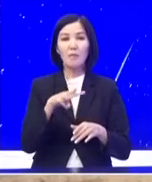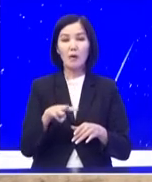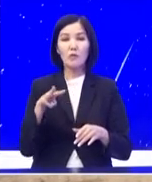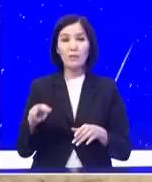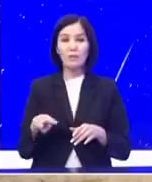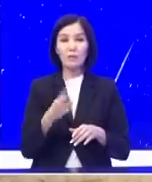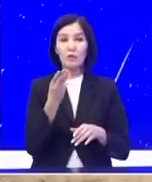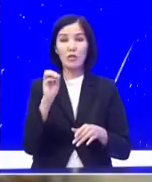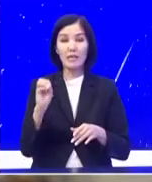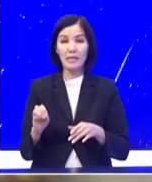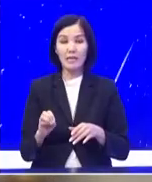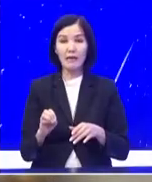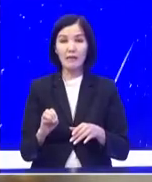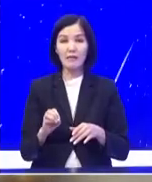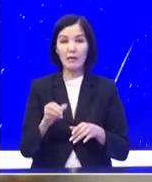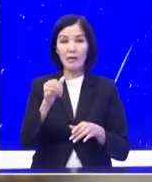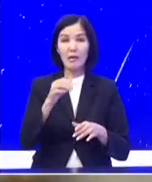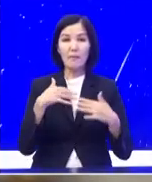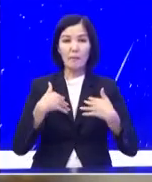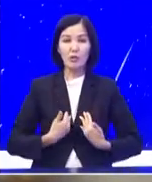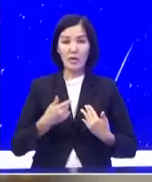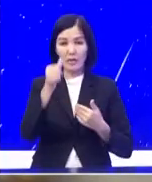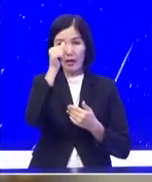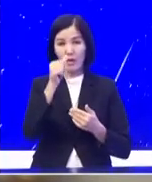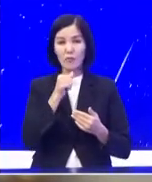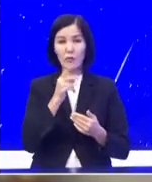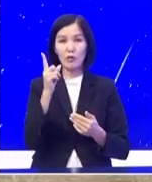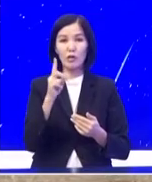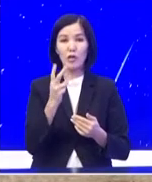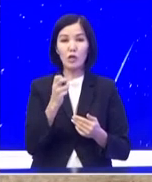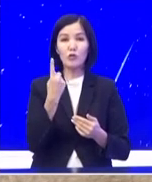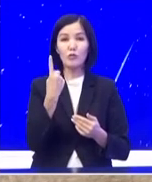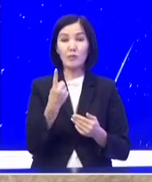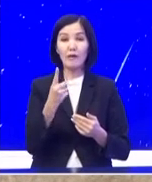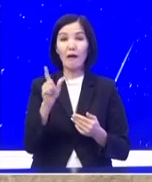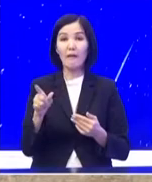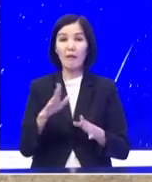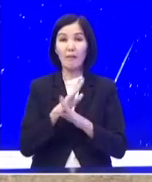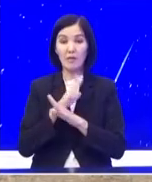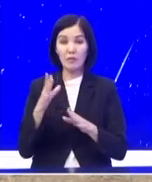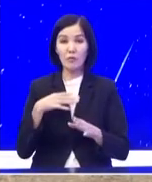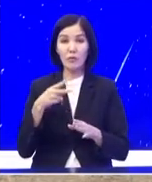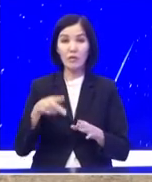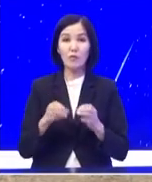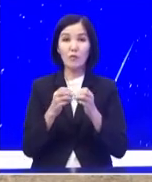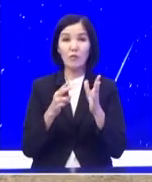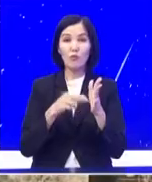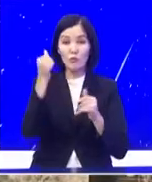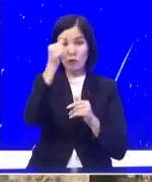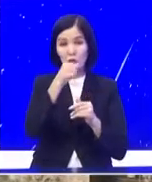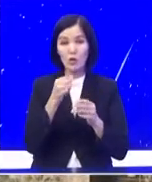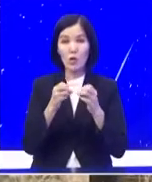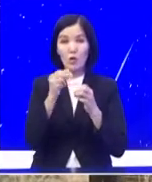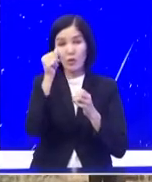қаралай болды. Талдықорғандағына соңғы 2 айда 201 адам қайтыс болыпты. Салыстыру үшін айтсақ, 2019 жылғы 12